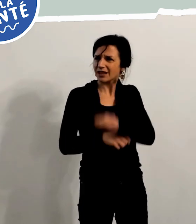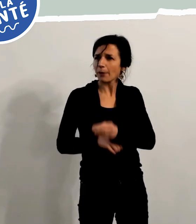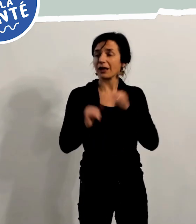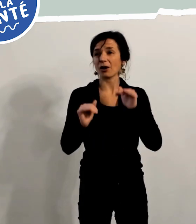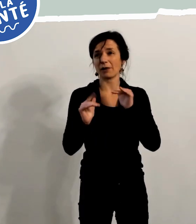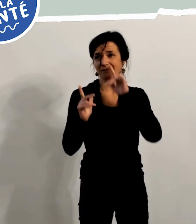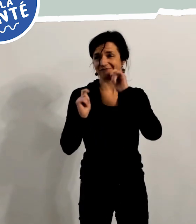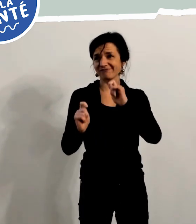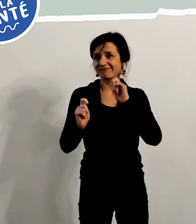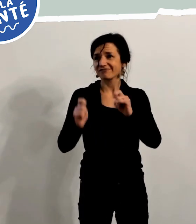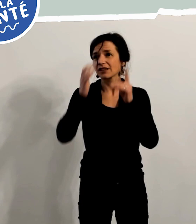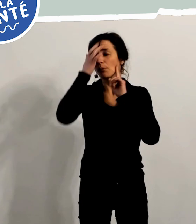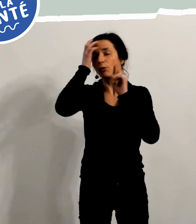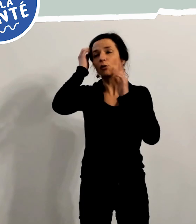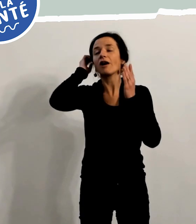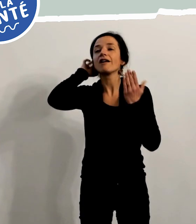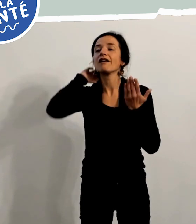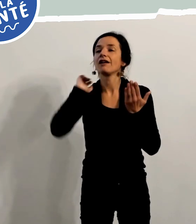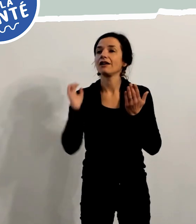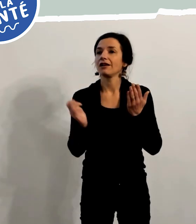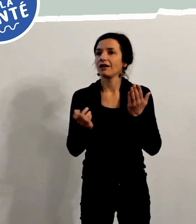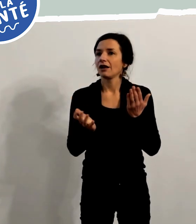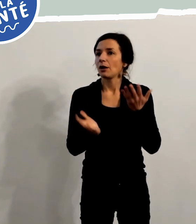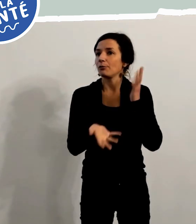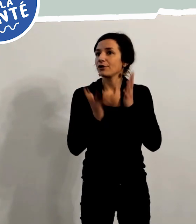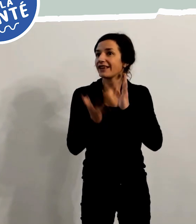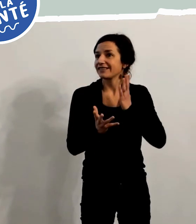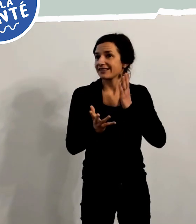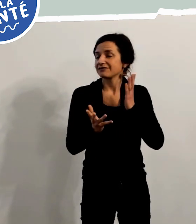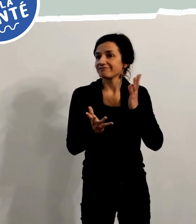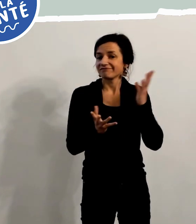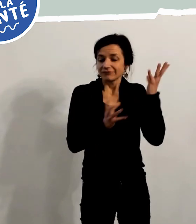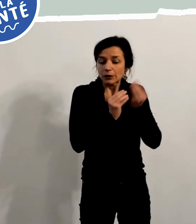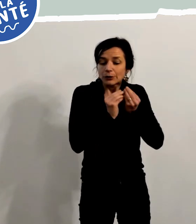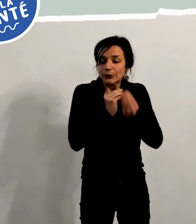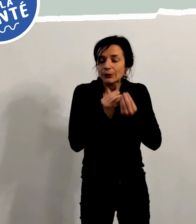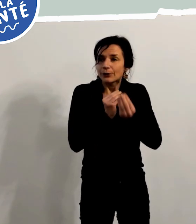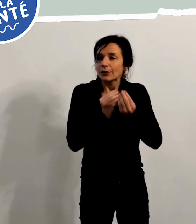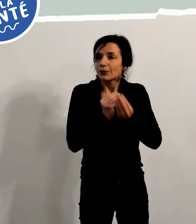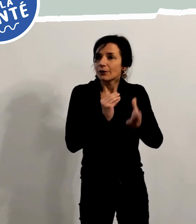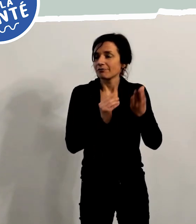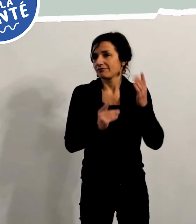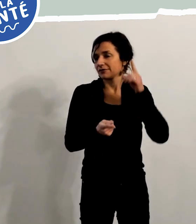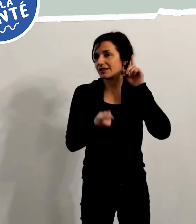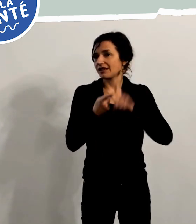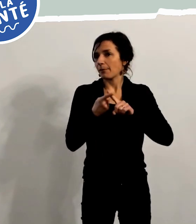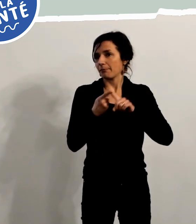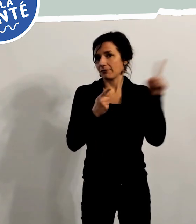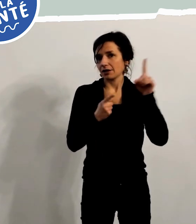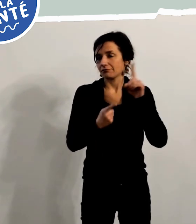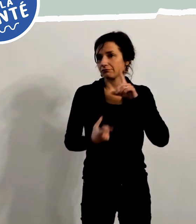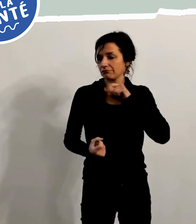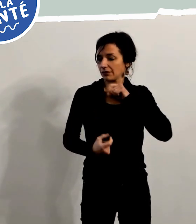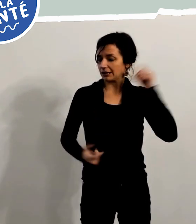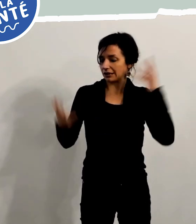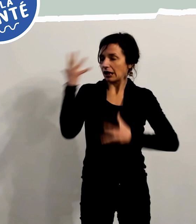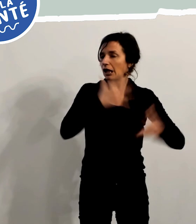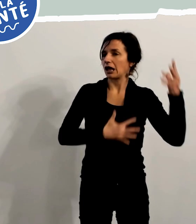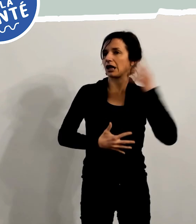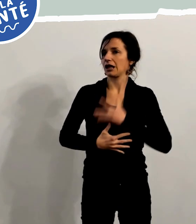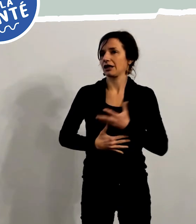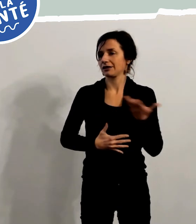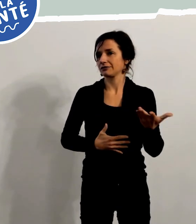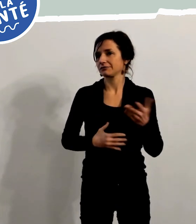que c'est aussi une voie d'entrée possible de ces perturbateurs endocriniens. Donc voilà. Et bien sûr, privilégier